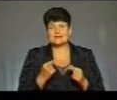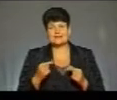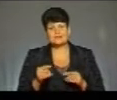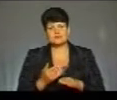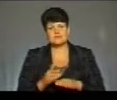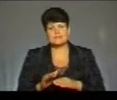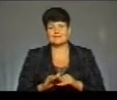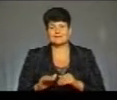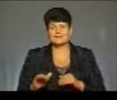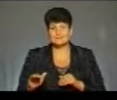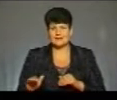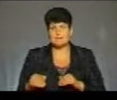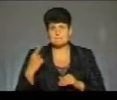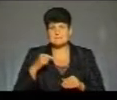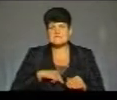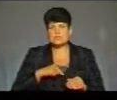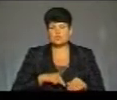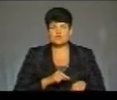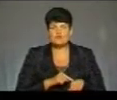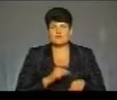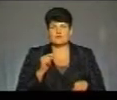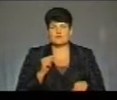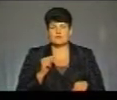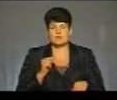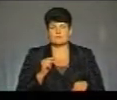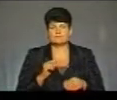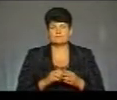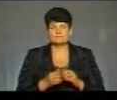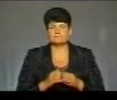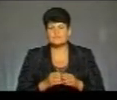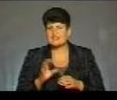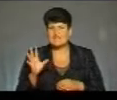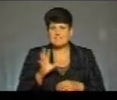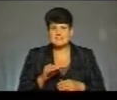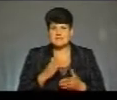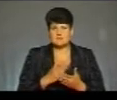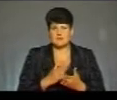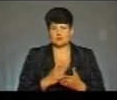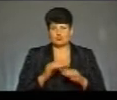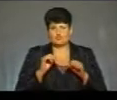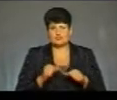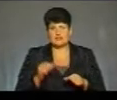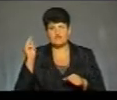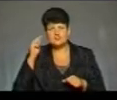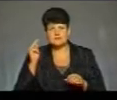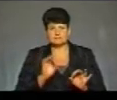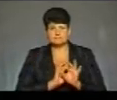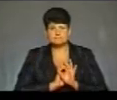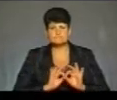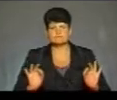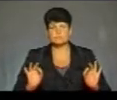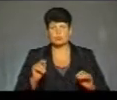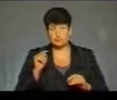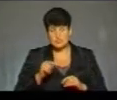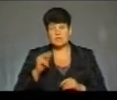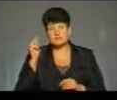частина дітей десь психологічно відчуває певні комплекси, адже не всі мають задатки вчитися на відміну, хоча вони